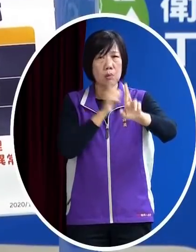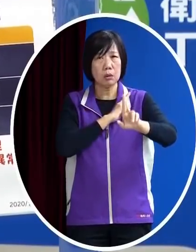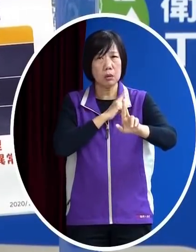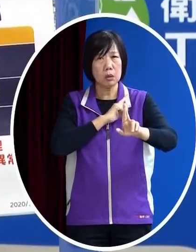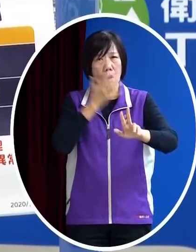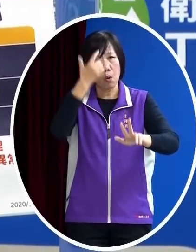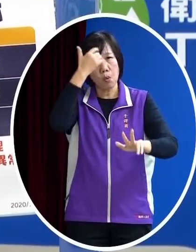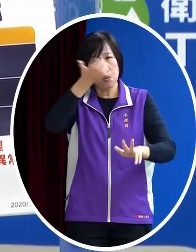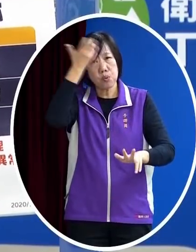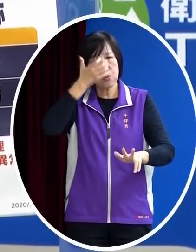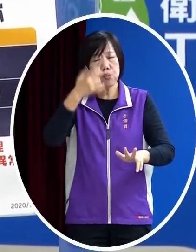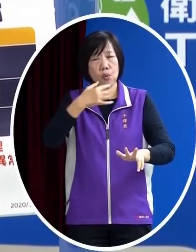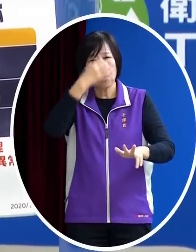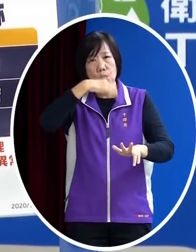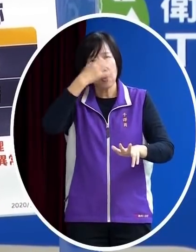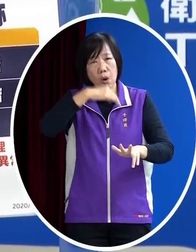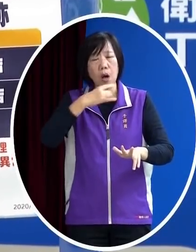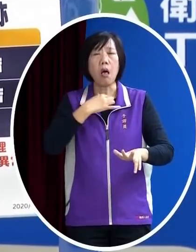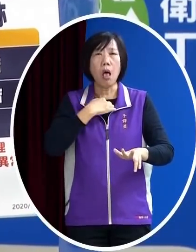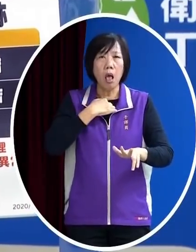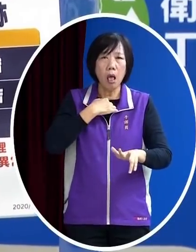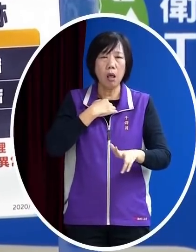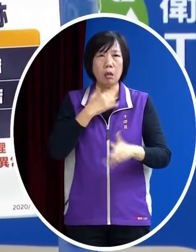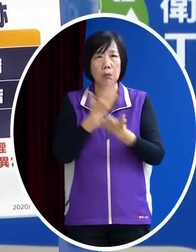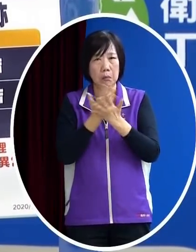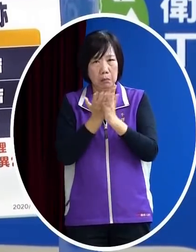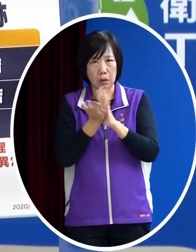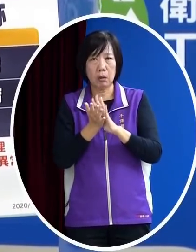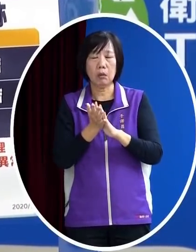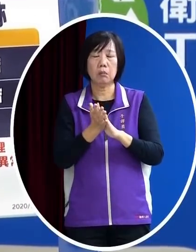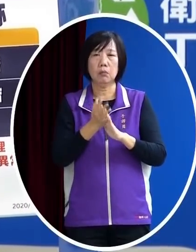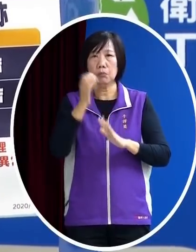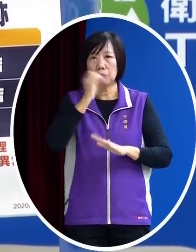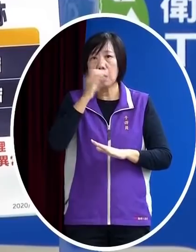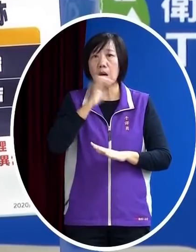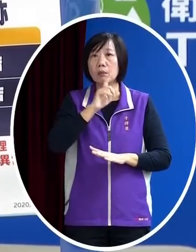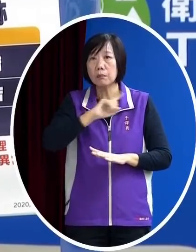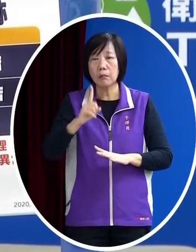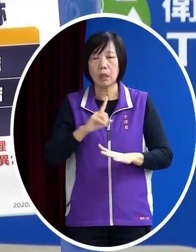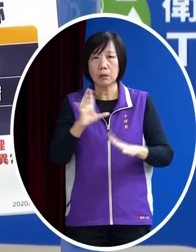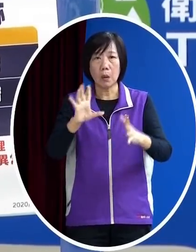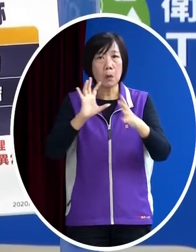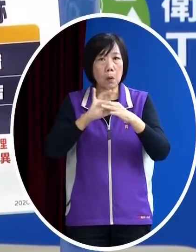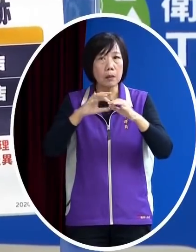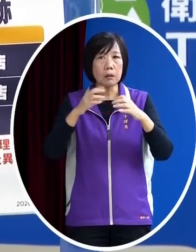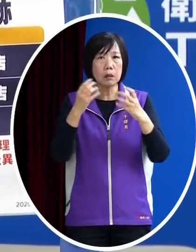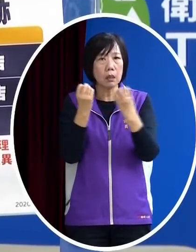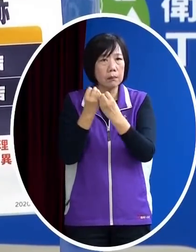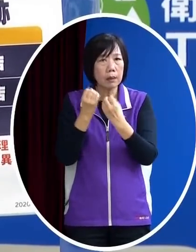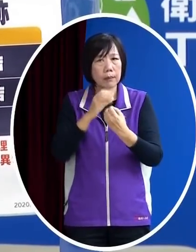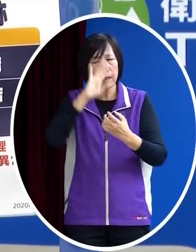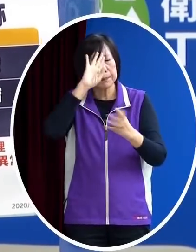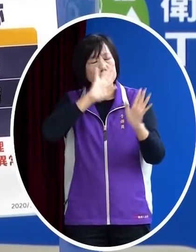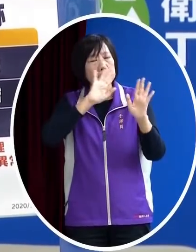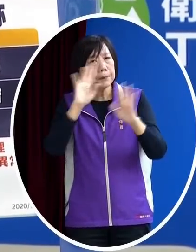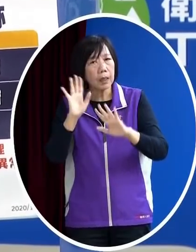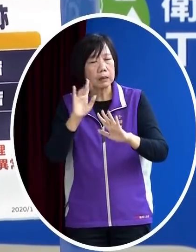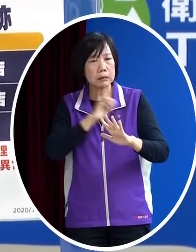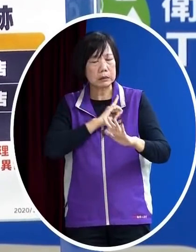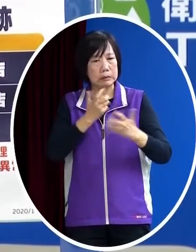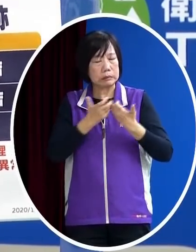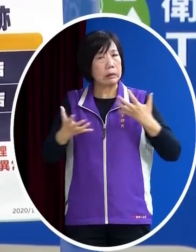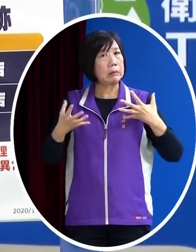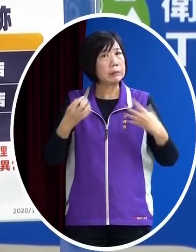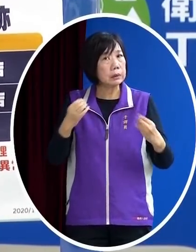何发烧、呼吸道症状、嗅觉异常，好，等我们常常讲的相关的症状，或自己没有办法分清楚，